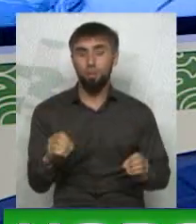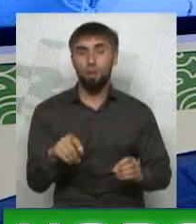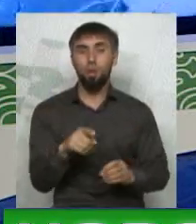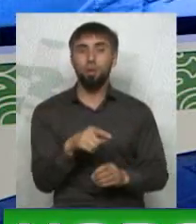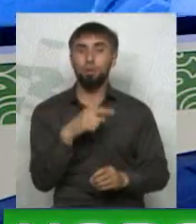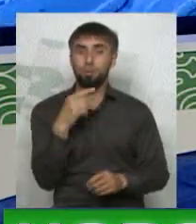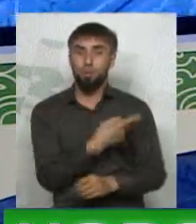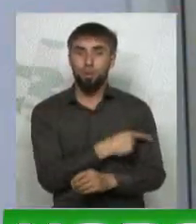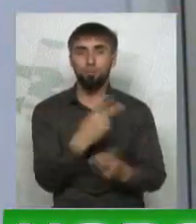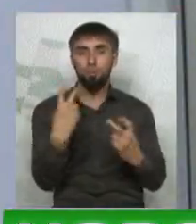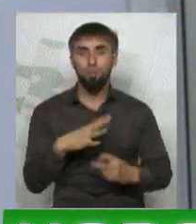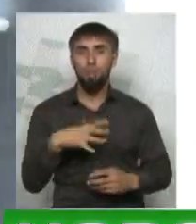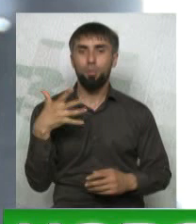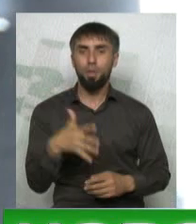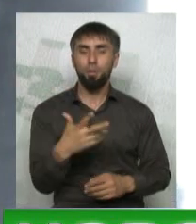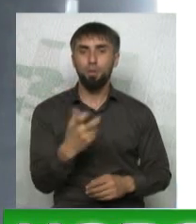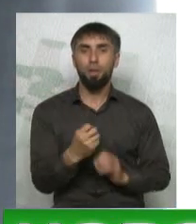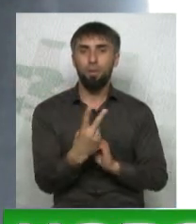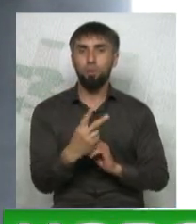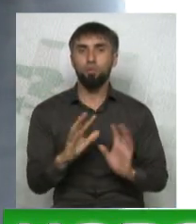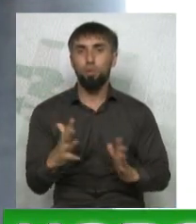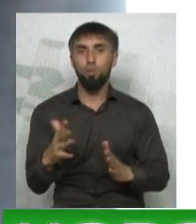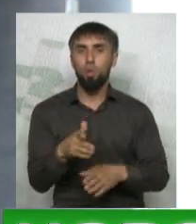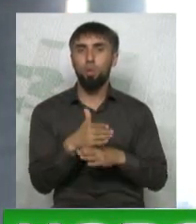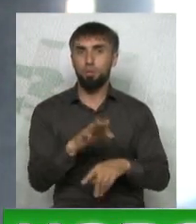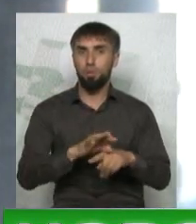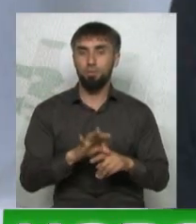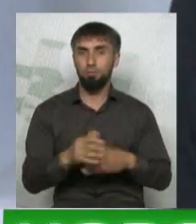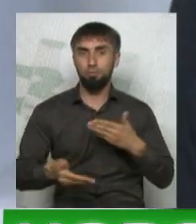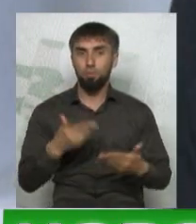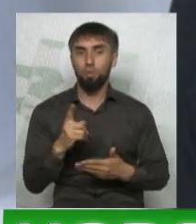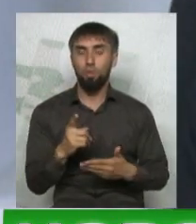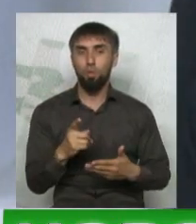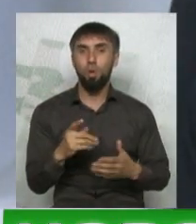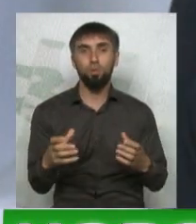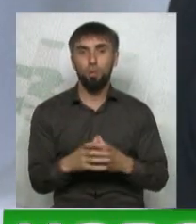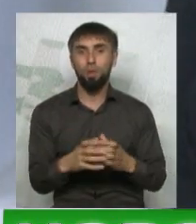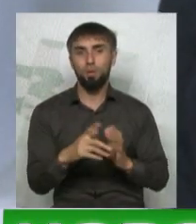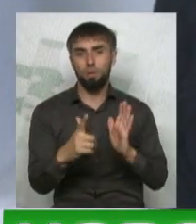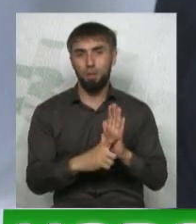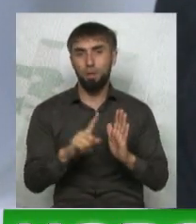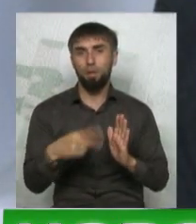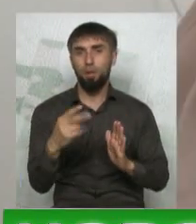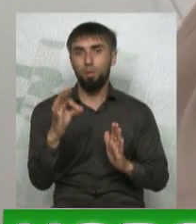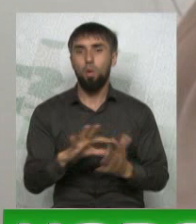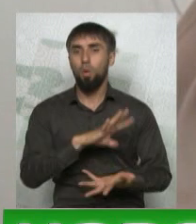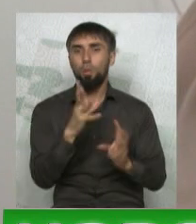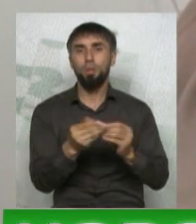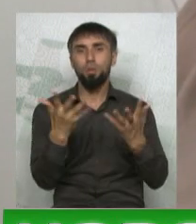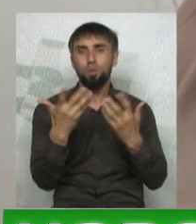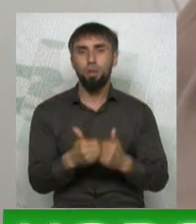в Ингушетии было выявлено 5312 случаев хронических заболеваний, что составляет 7,2% от общего